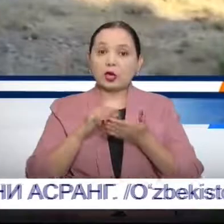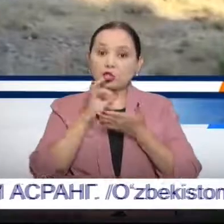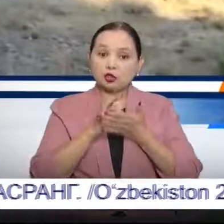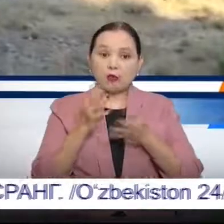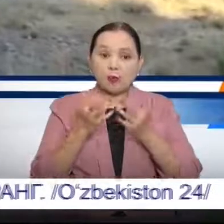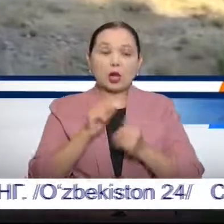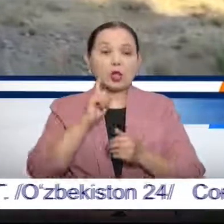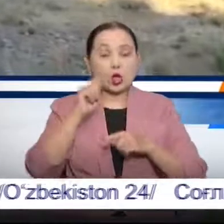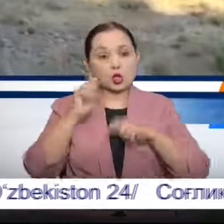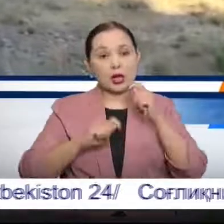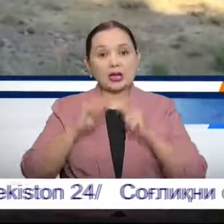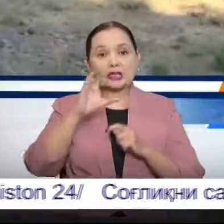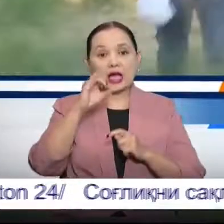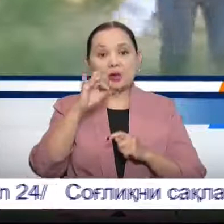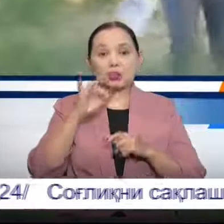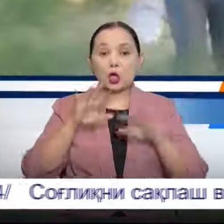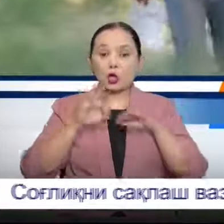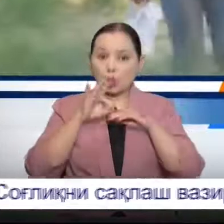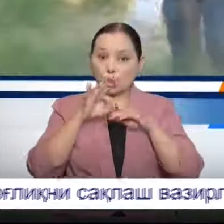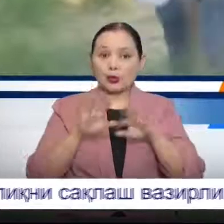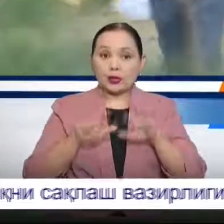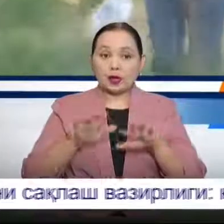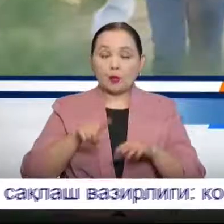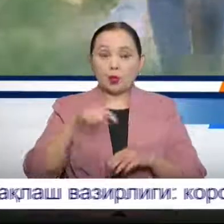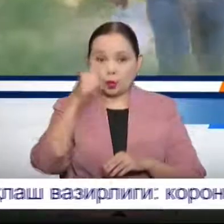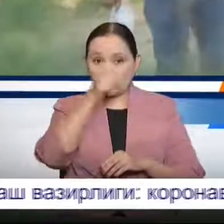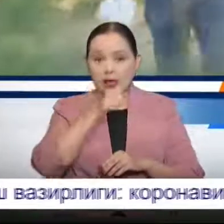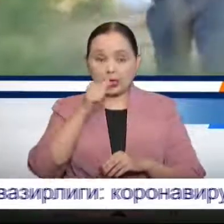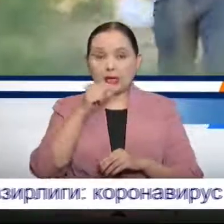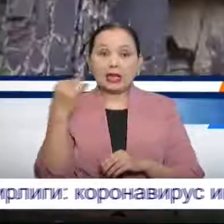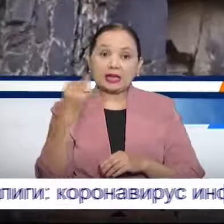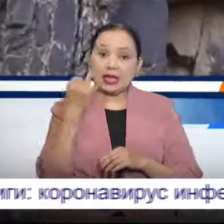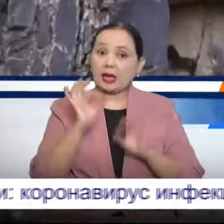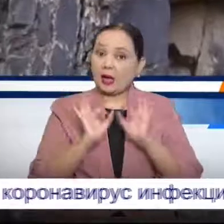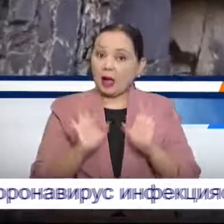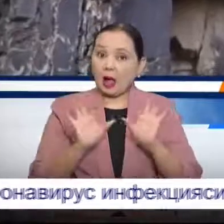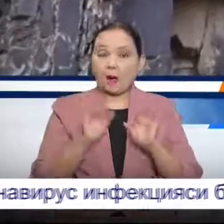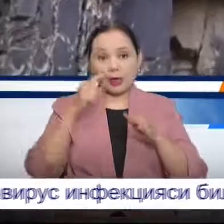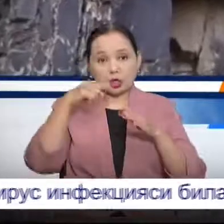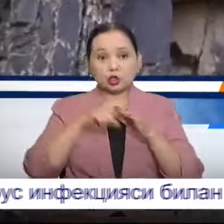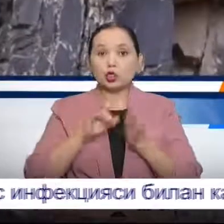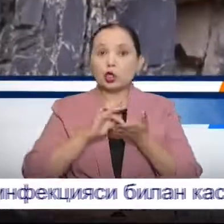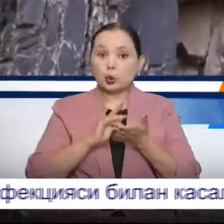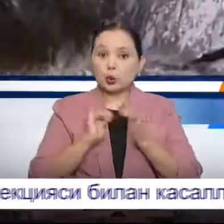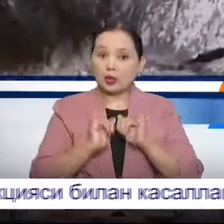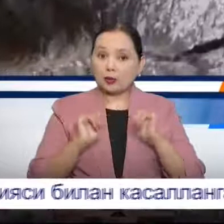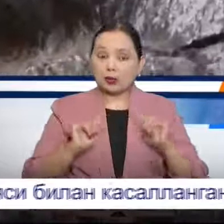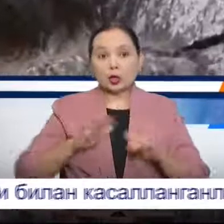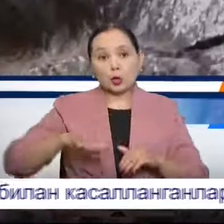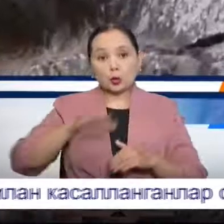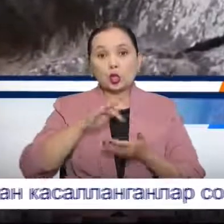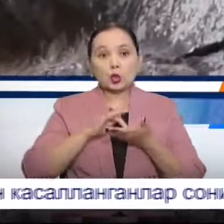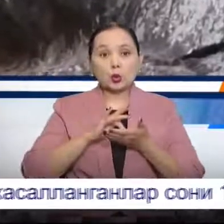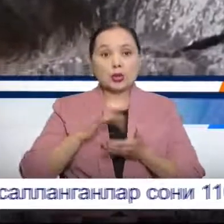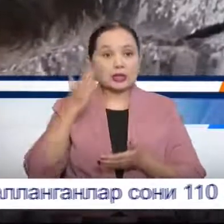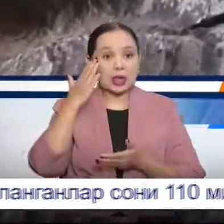Yoshlar forumining Sarmishsoyda o'tkazilishidan maqsadlaridan biri bu yigit-qizlarni hudud tarixi haqida xabardor etish, ichki turizmni rivojlantirish va hududning turistik salohiyatini